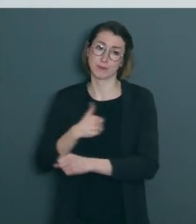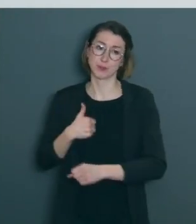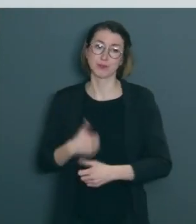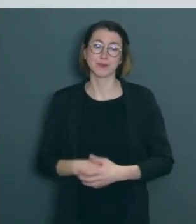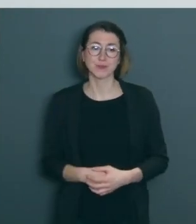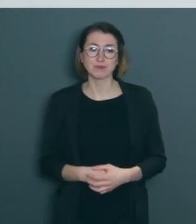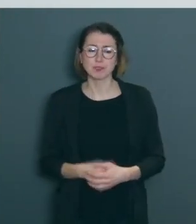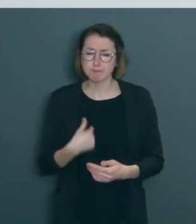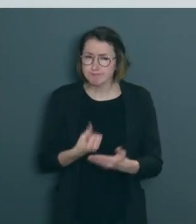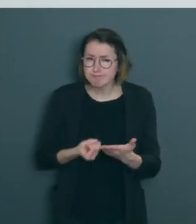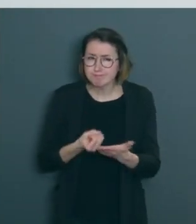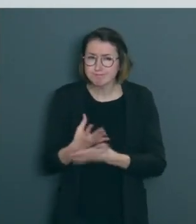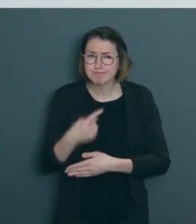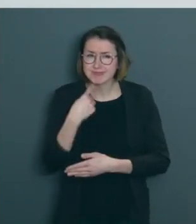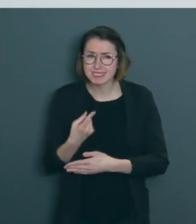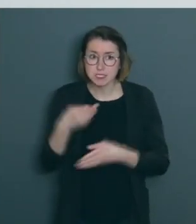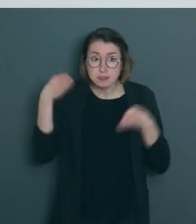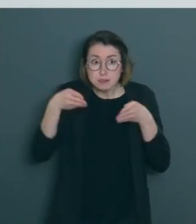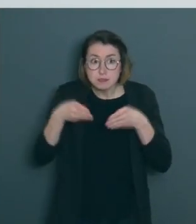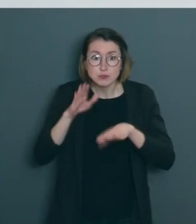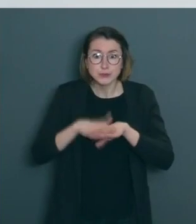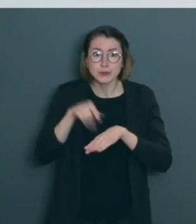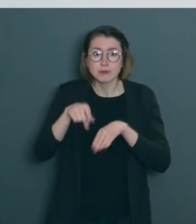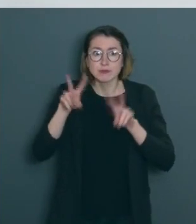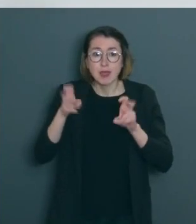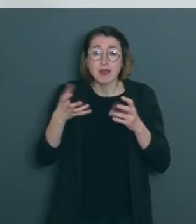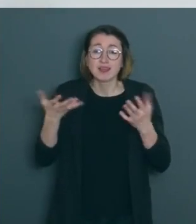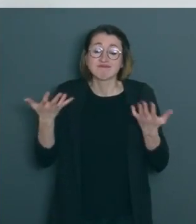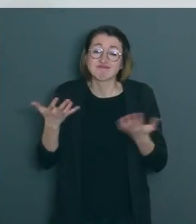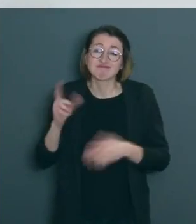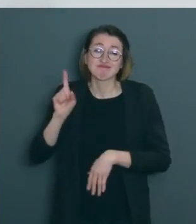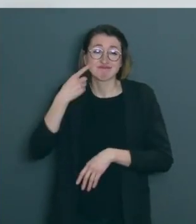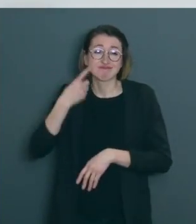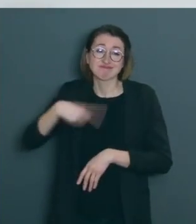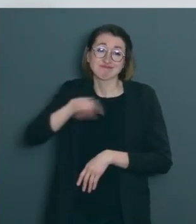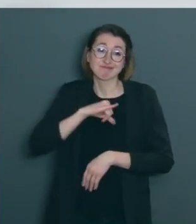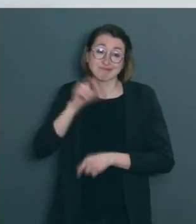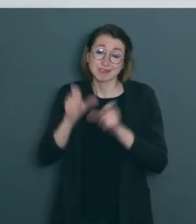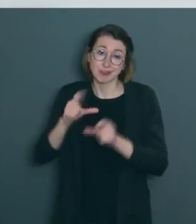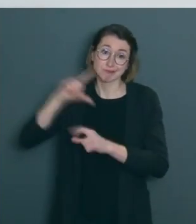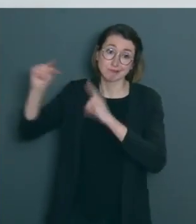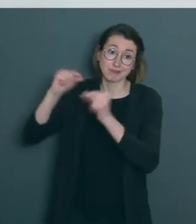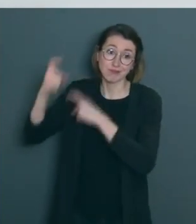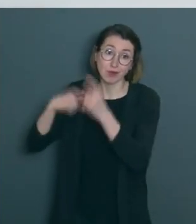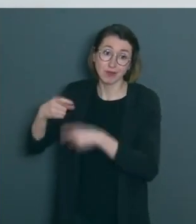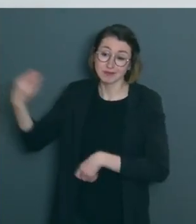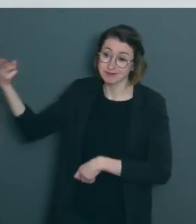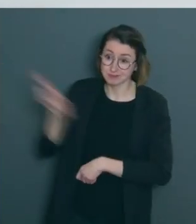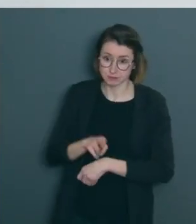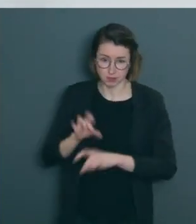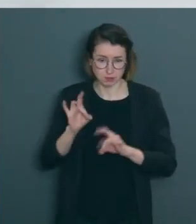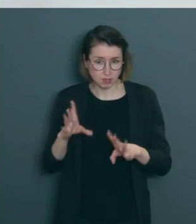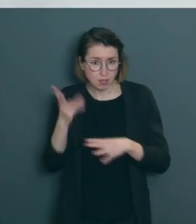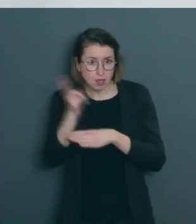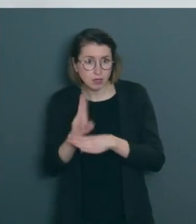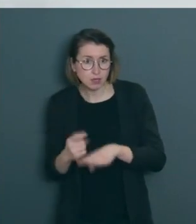ce phénomène qu'il y a des gens qui ne sont pas fait tester en retour d'un voyage, et on n'a pas vraiment pu contrôler ça.